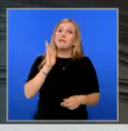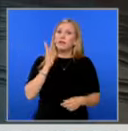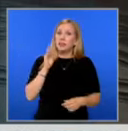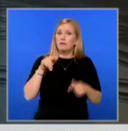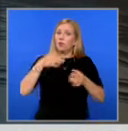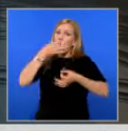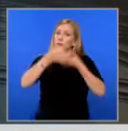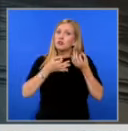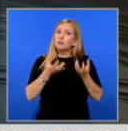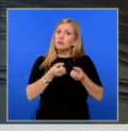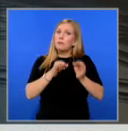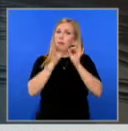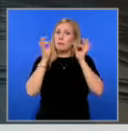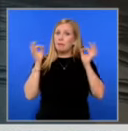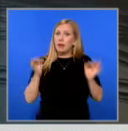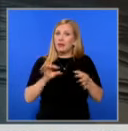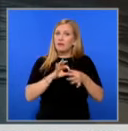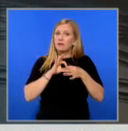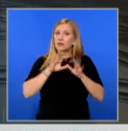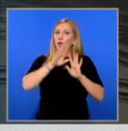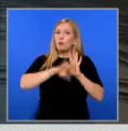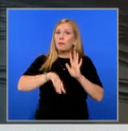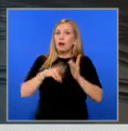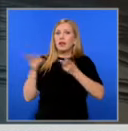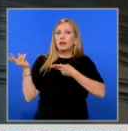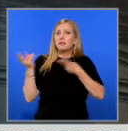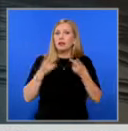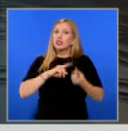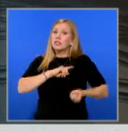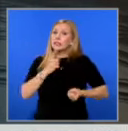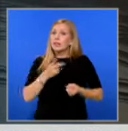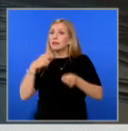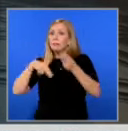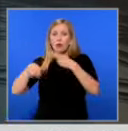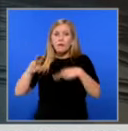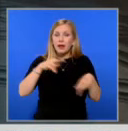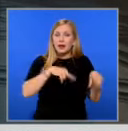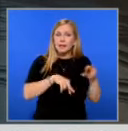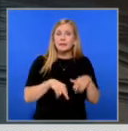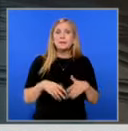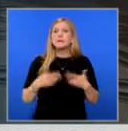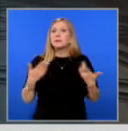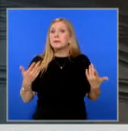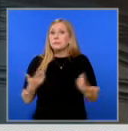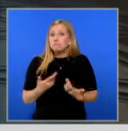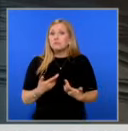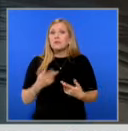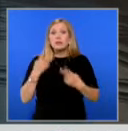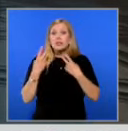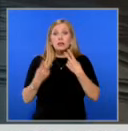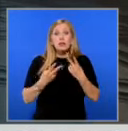бъдат взети мерки във връзка с отпадане на вноса а именно ще се засилят проверките особено ще се следи за